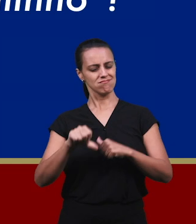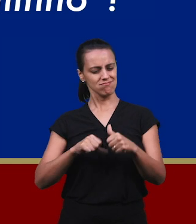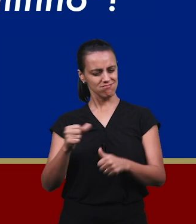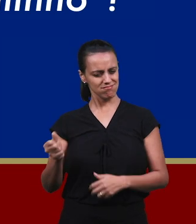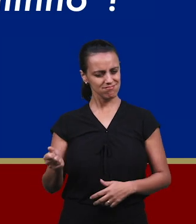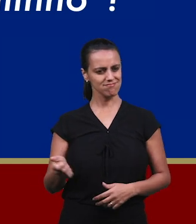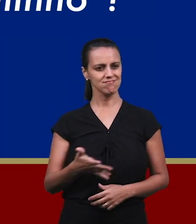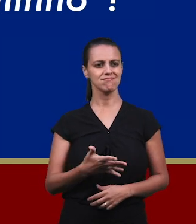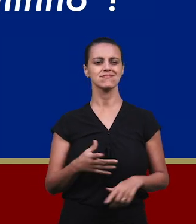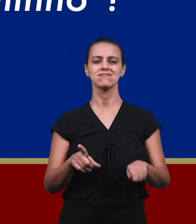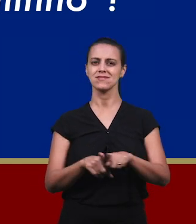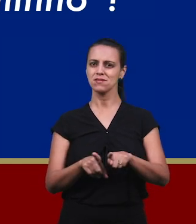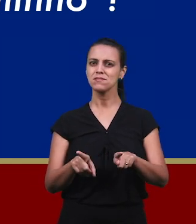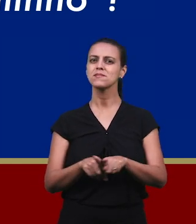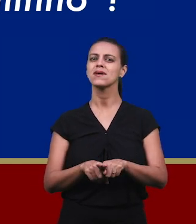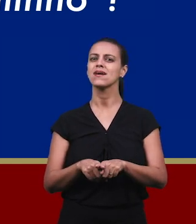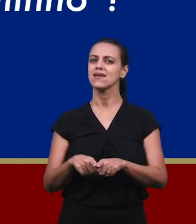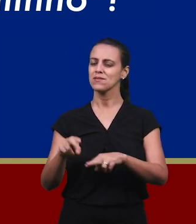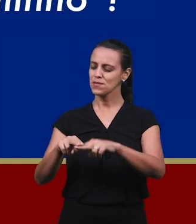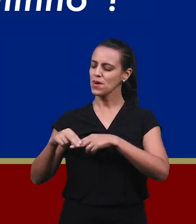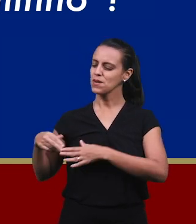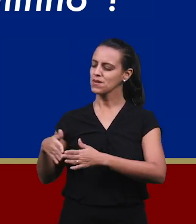édifient pour le chemin. »